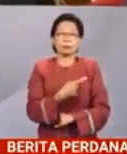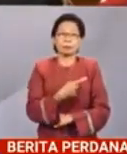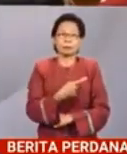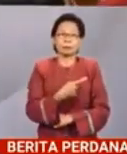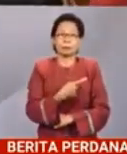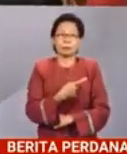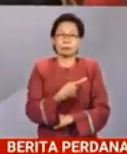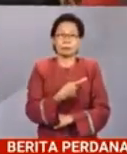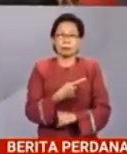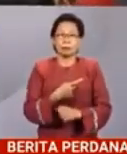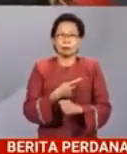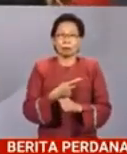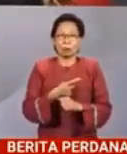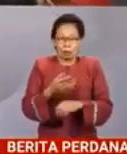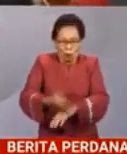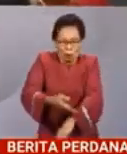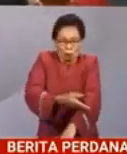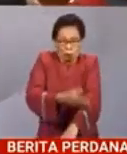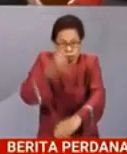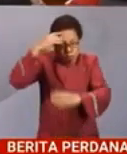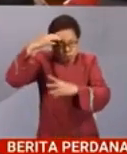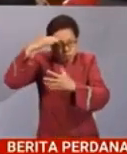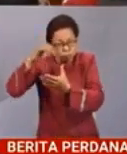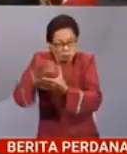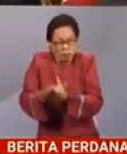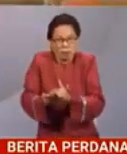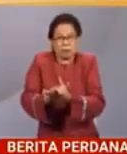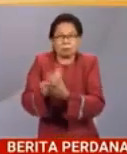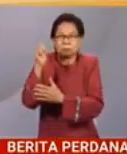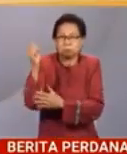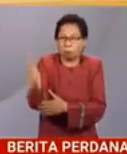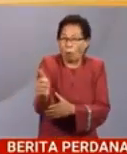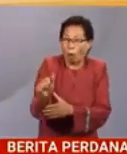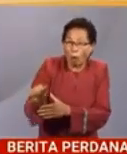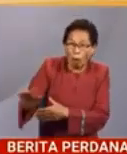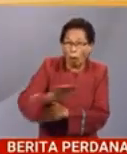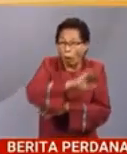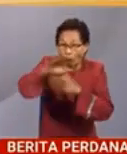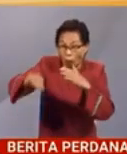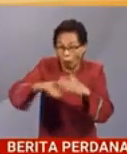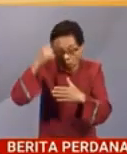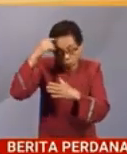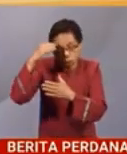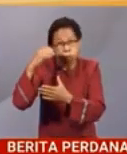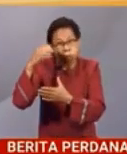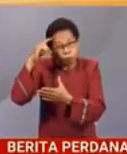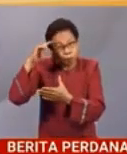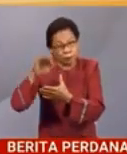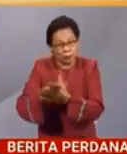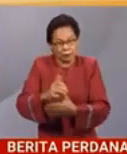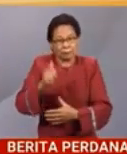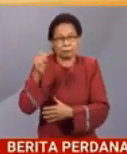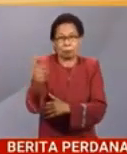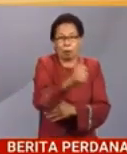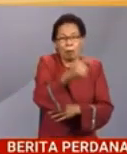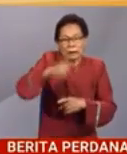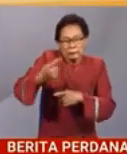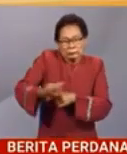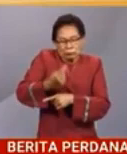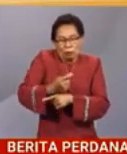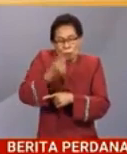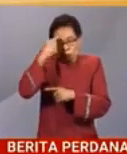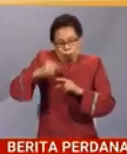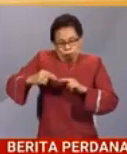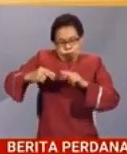tahap keyakinan mereka, mereka perlu melalui ada sesi latihan wajib untuk meningkatkan